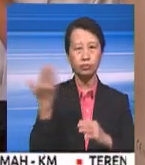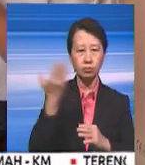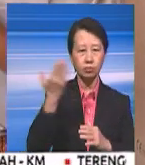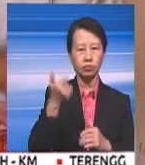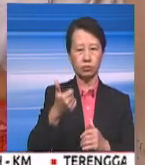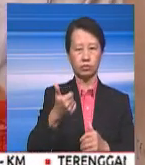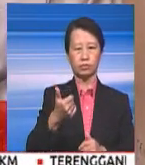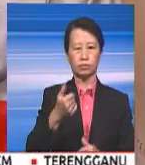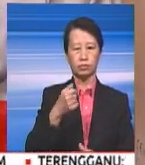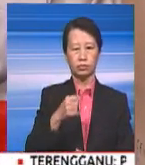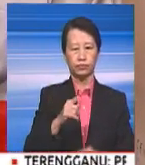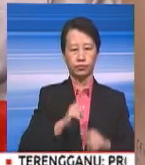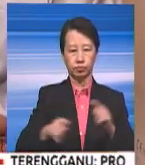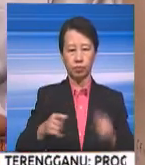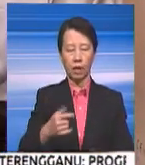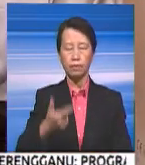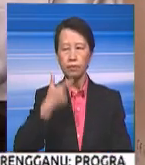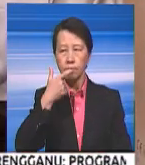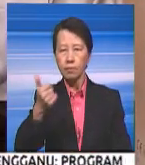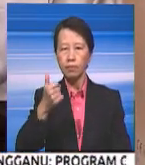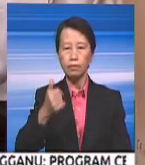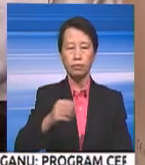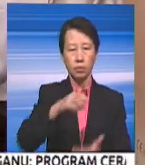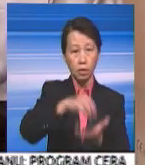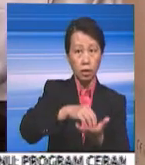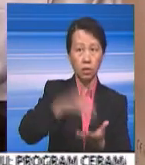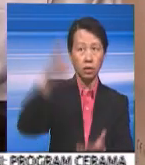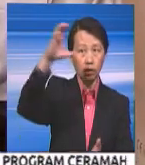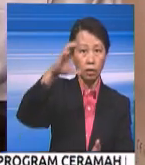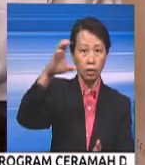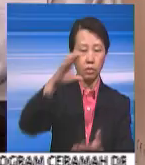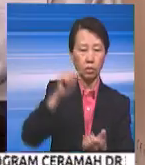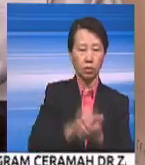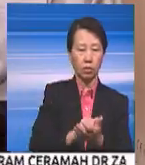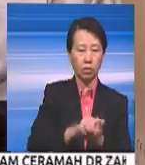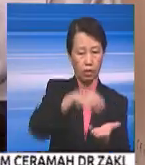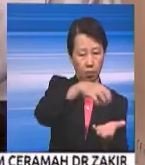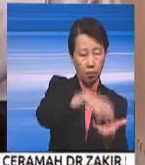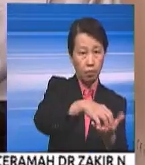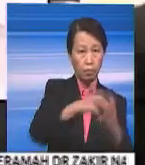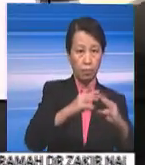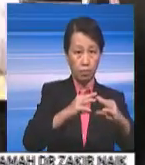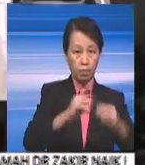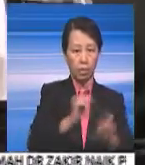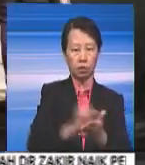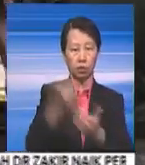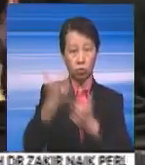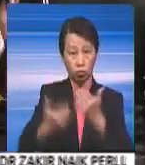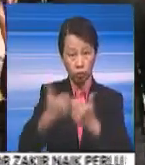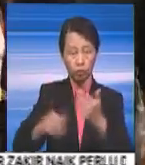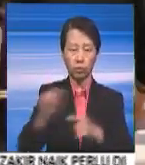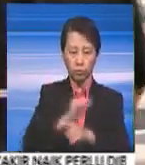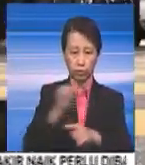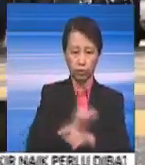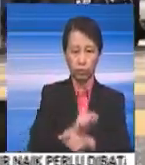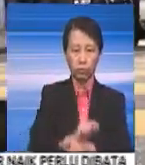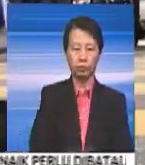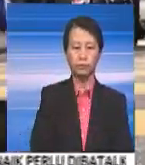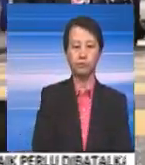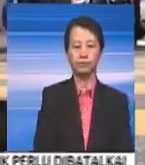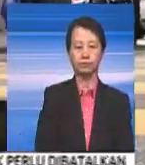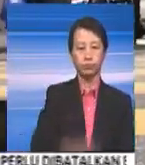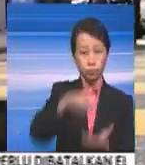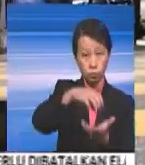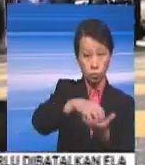je, paste mooncake dengan paste pau atau roti yang digunakan. Bukan sekadar